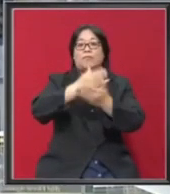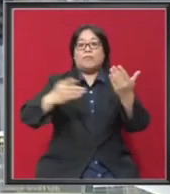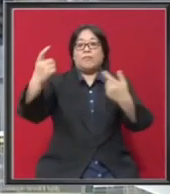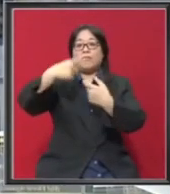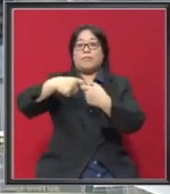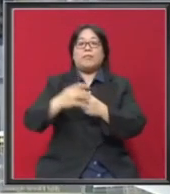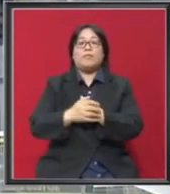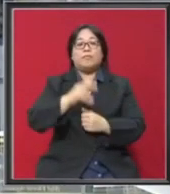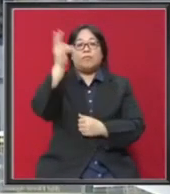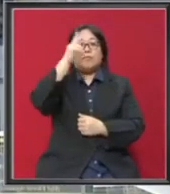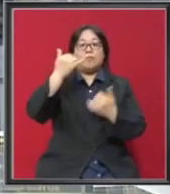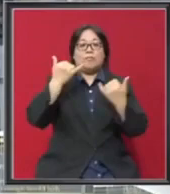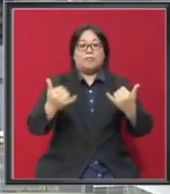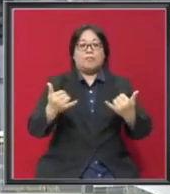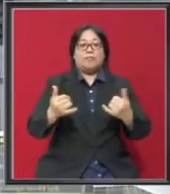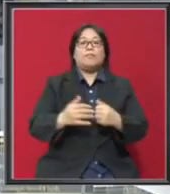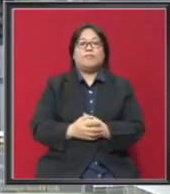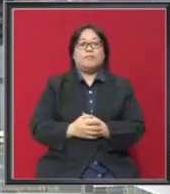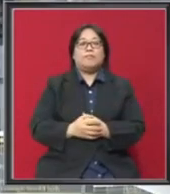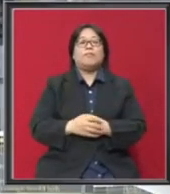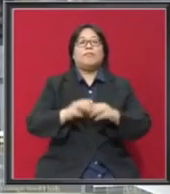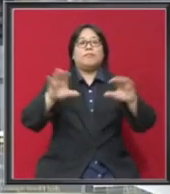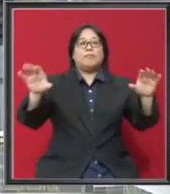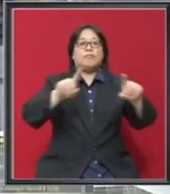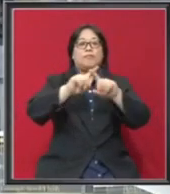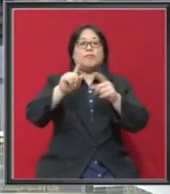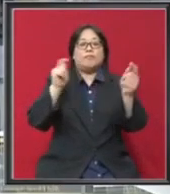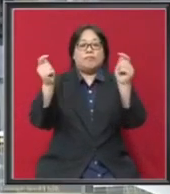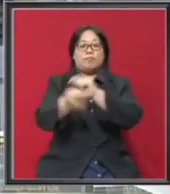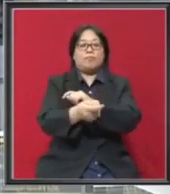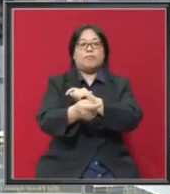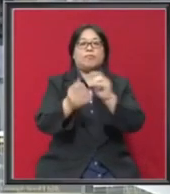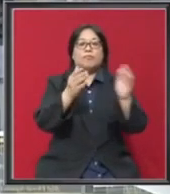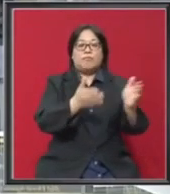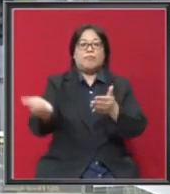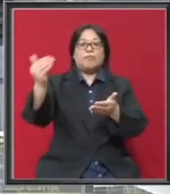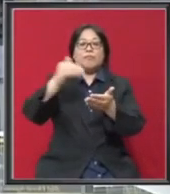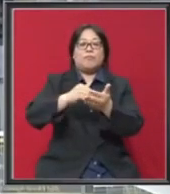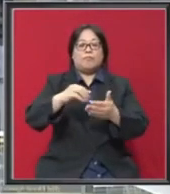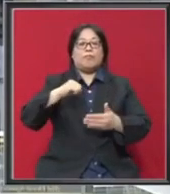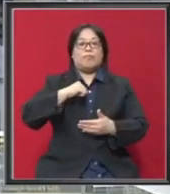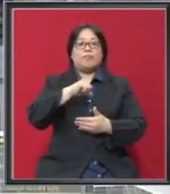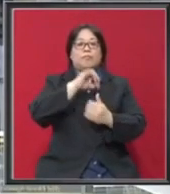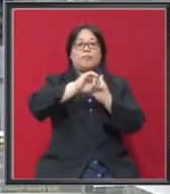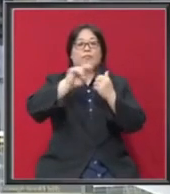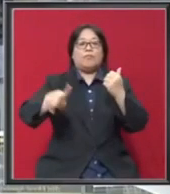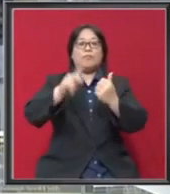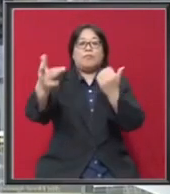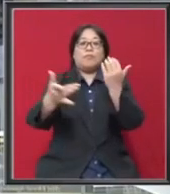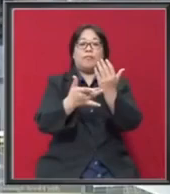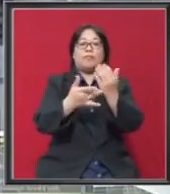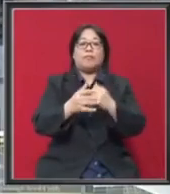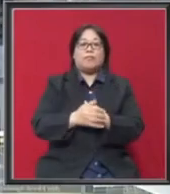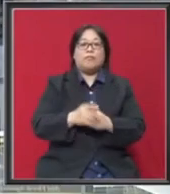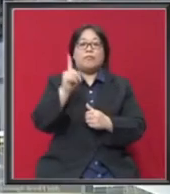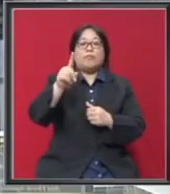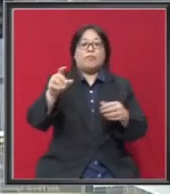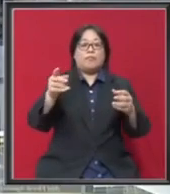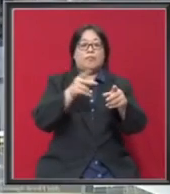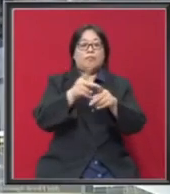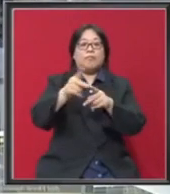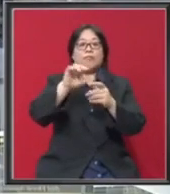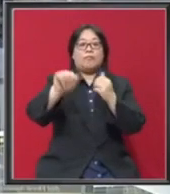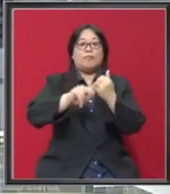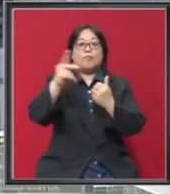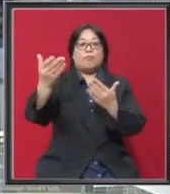yang berkenaan kerajaan pada hari ini telah melakukan rombakan dan menyusun semula keanggotaan Jateng kuasai teknikal dan satu barisan